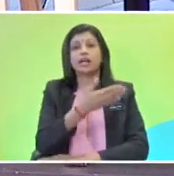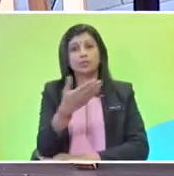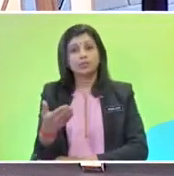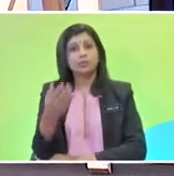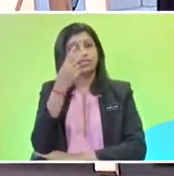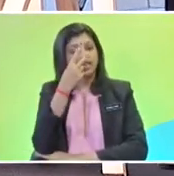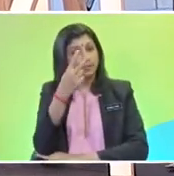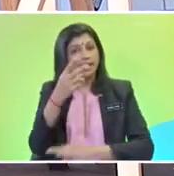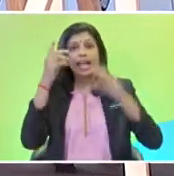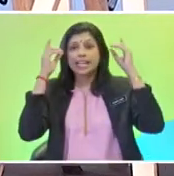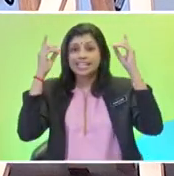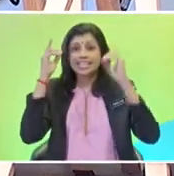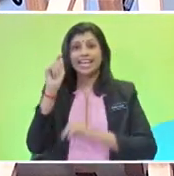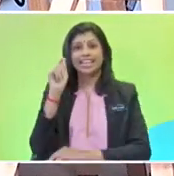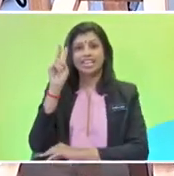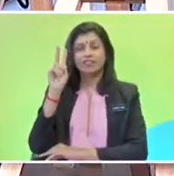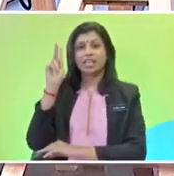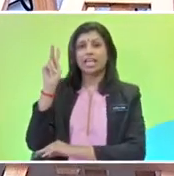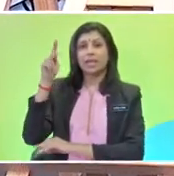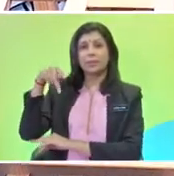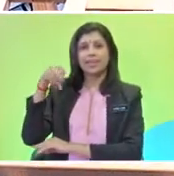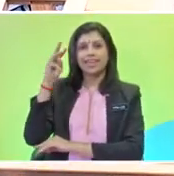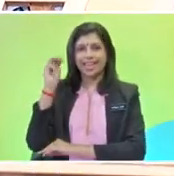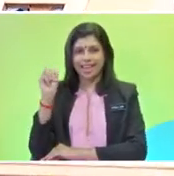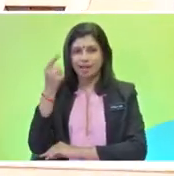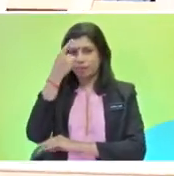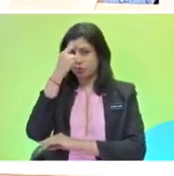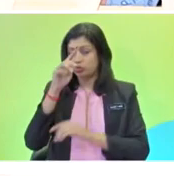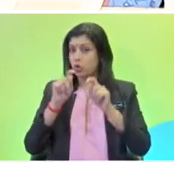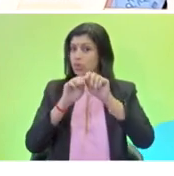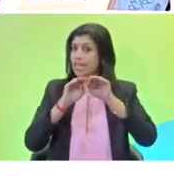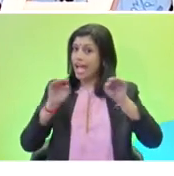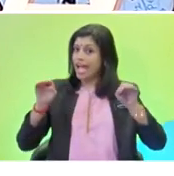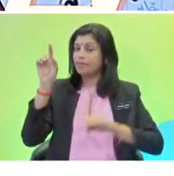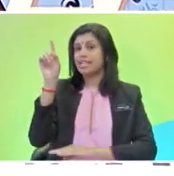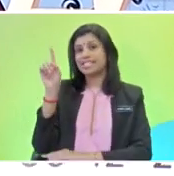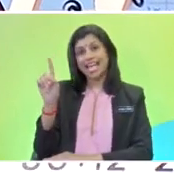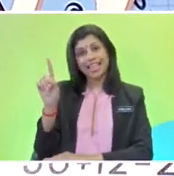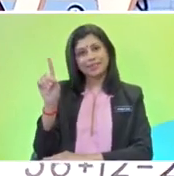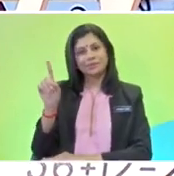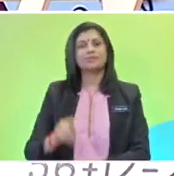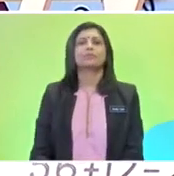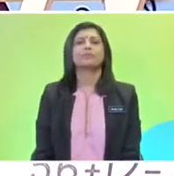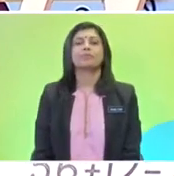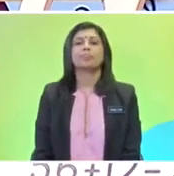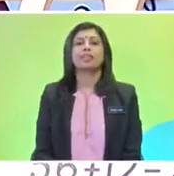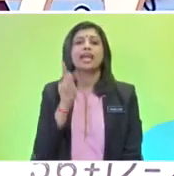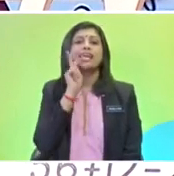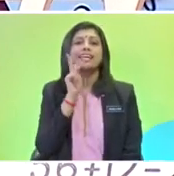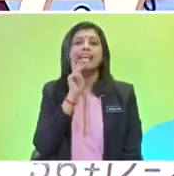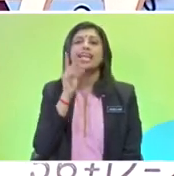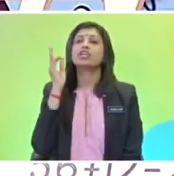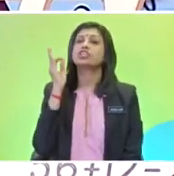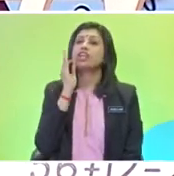rancangan Didik TV KPM bagi slot tahap 1 bersama saya Syafiqah Farahin atau panggil je Kak